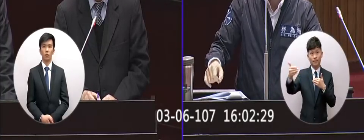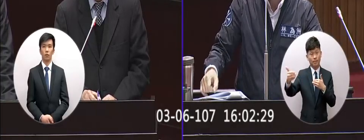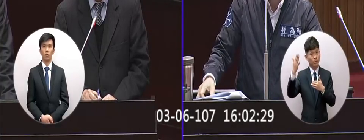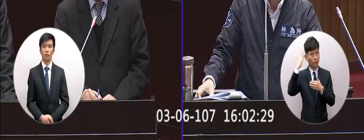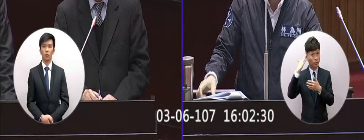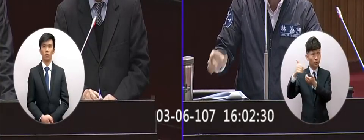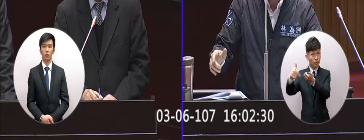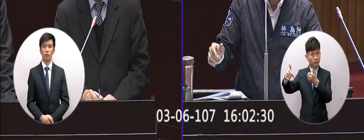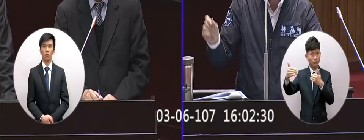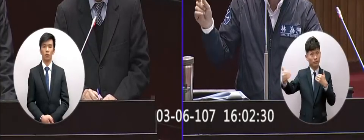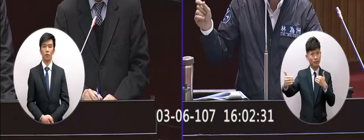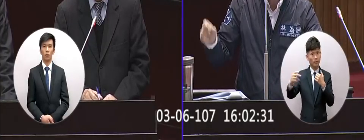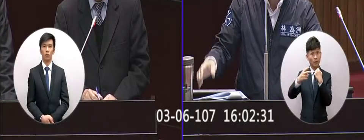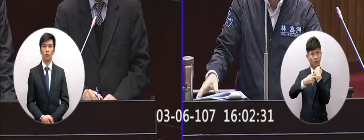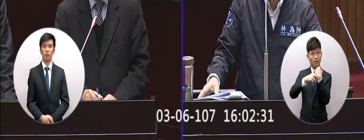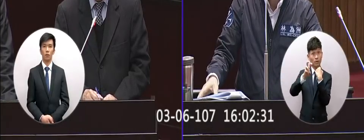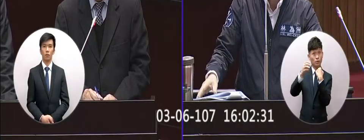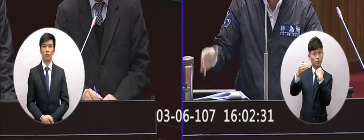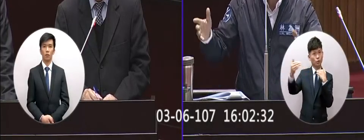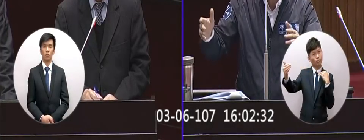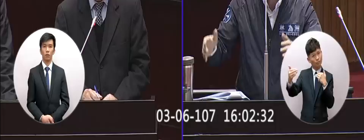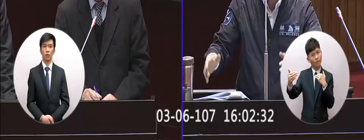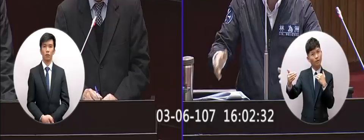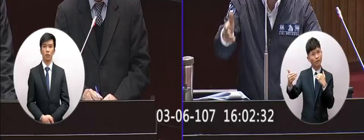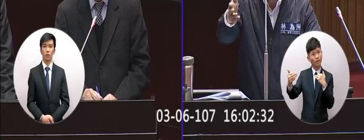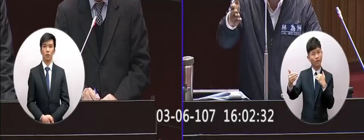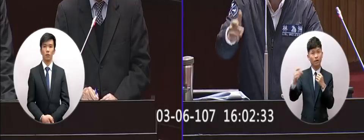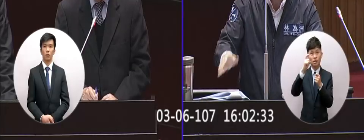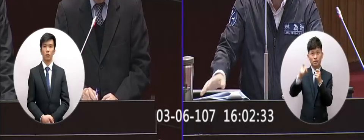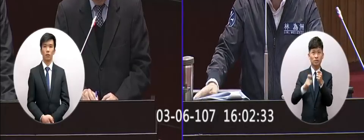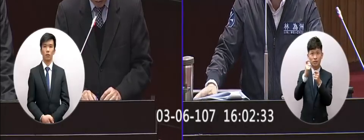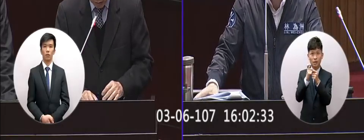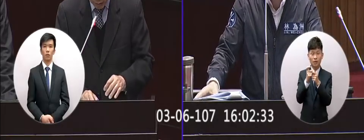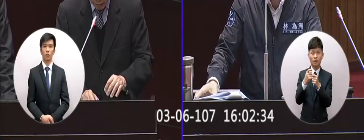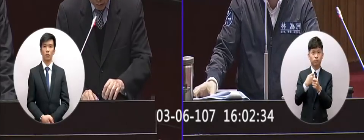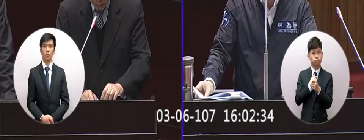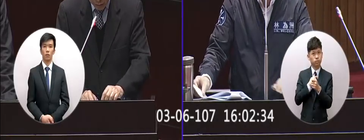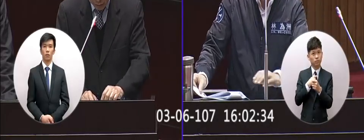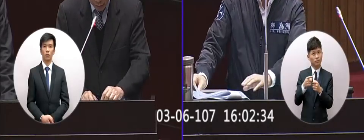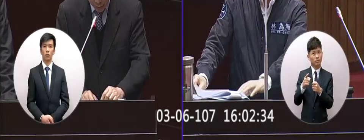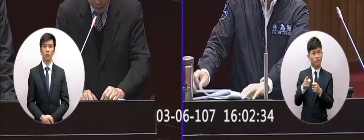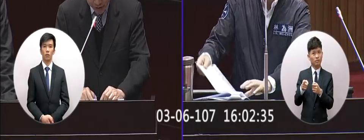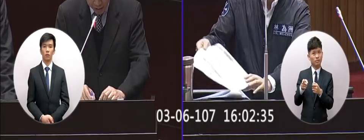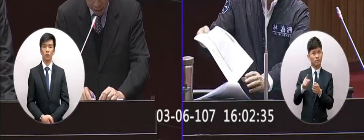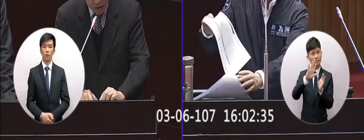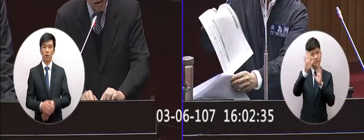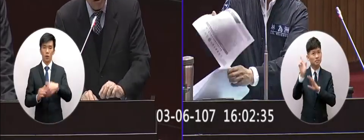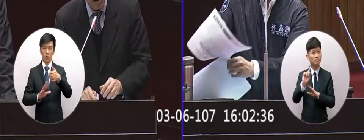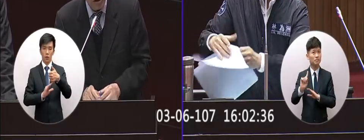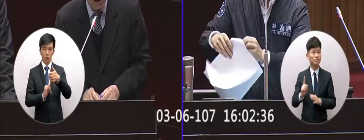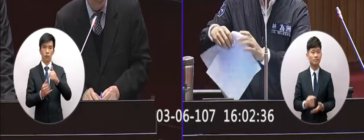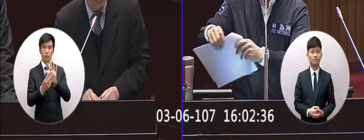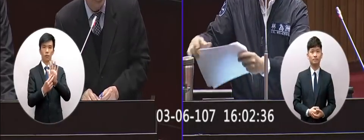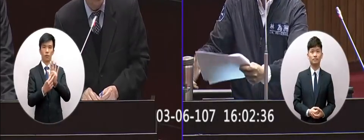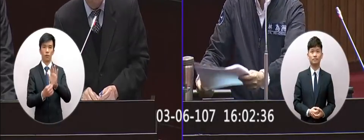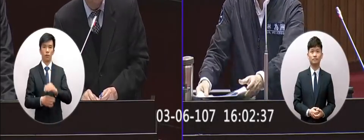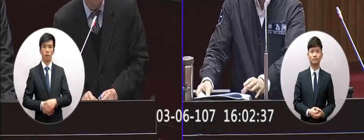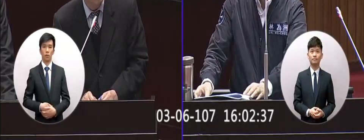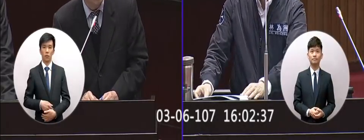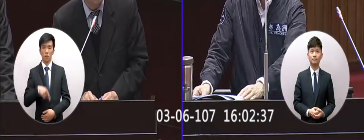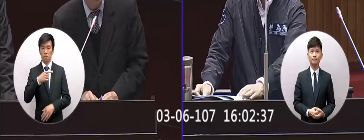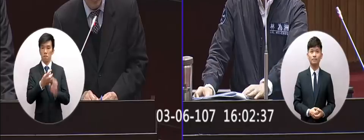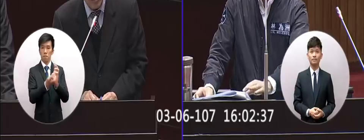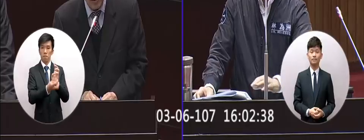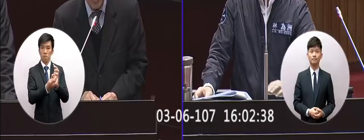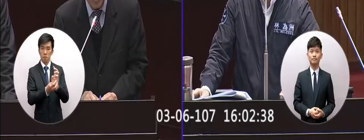也是一样，39公里，还更短一点，竟然要10年，这个你知道这个状况吗？ 委员，这个部分其实详细的内容